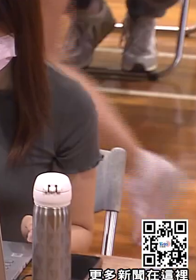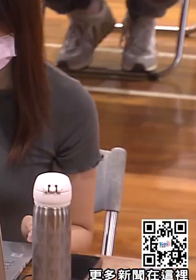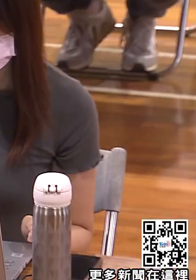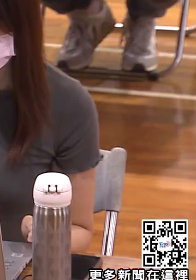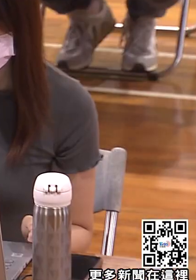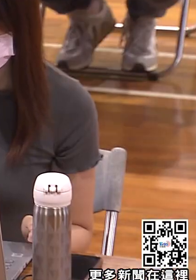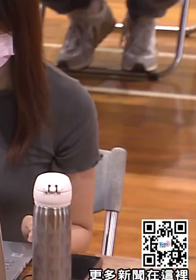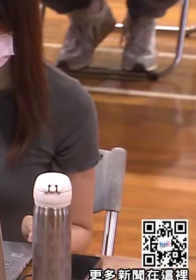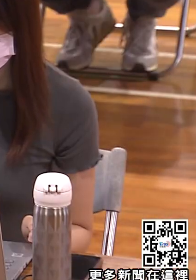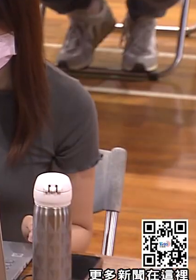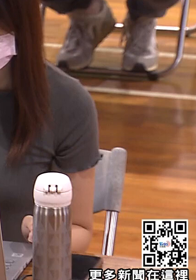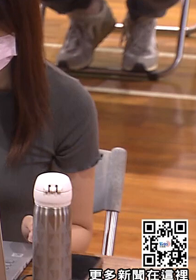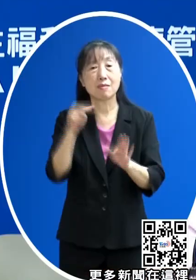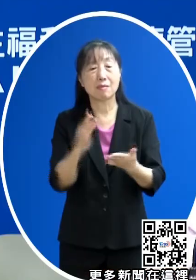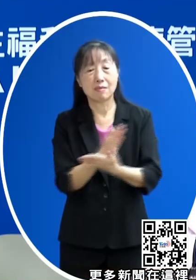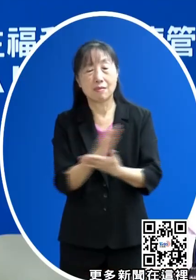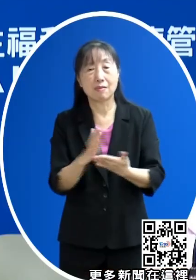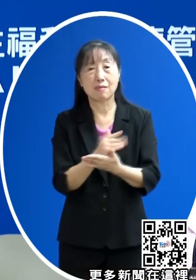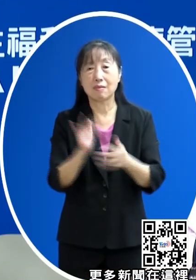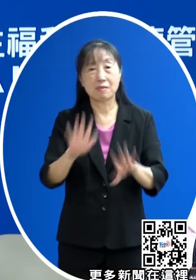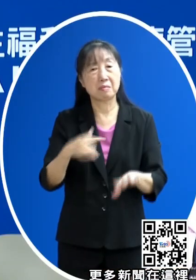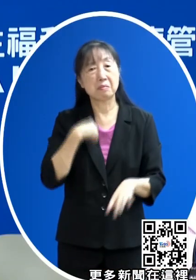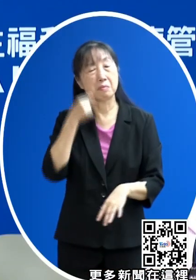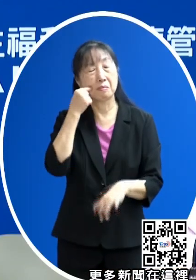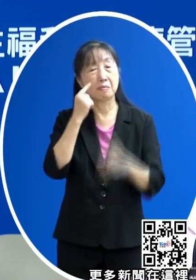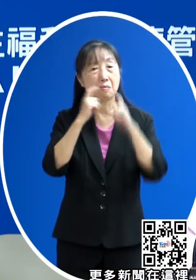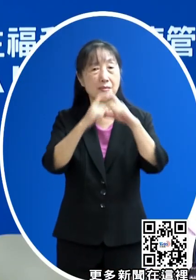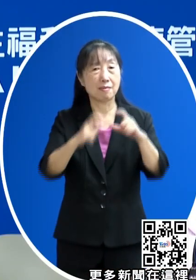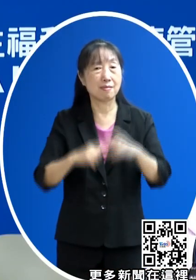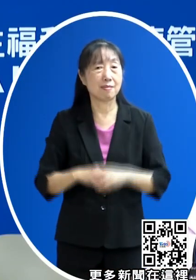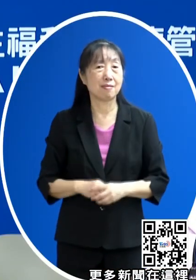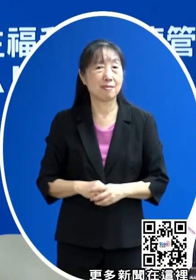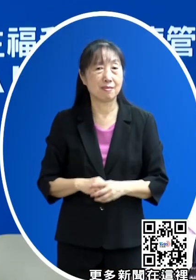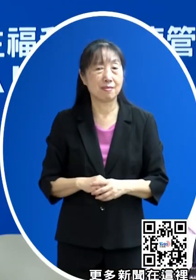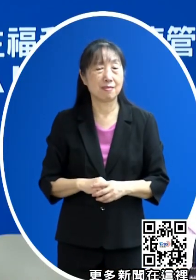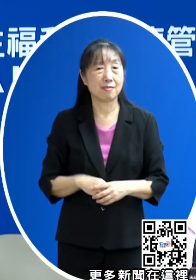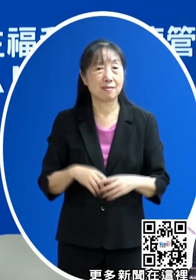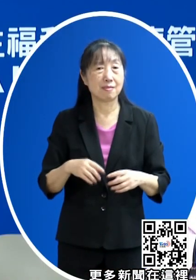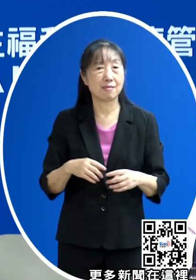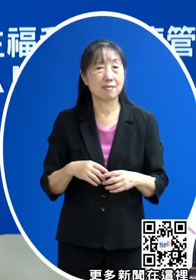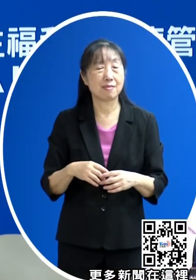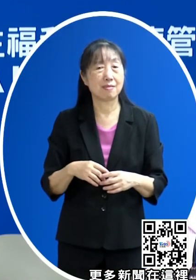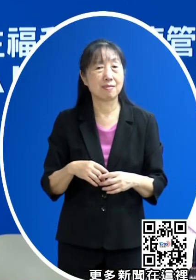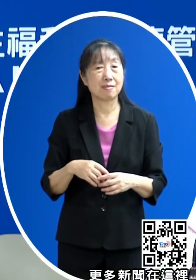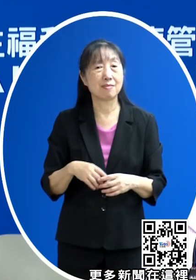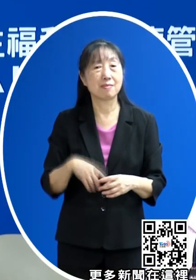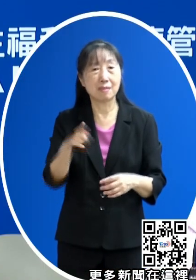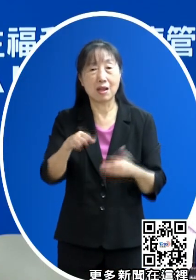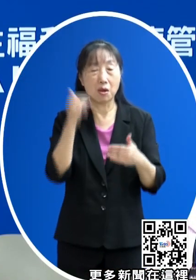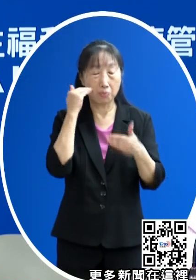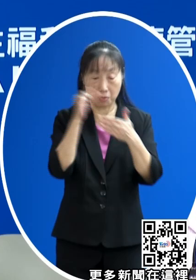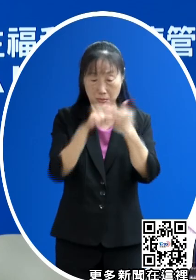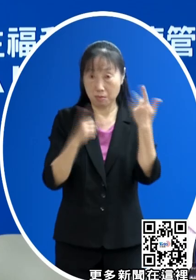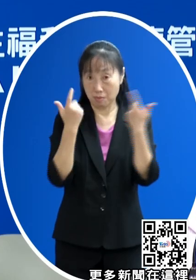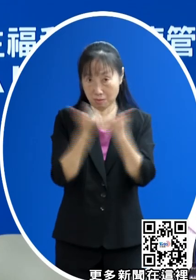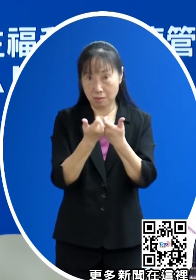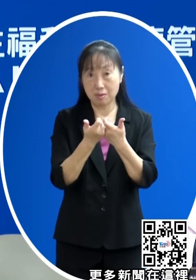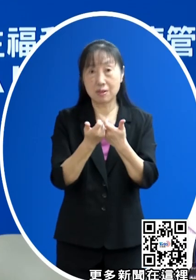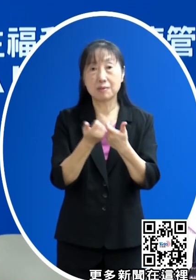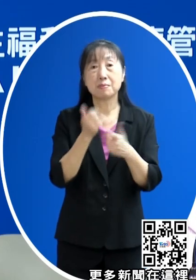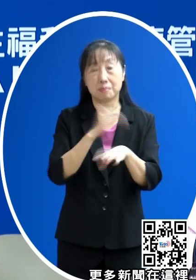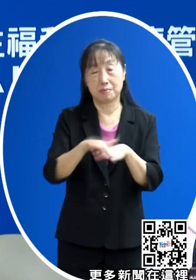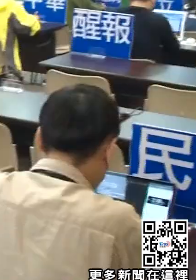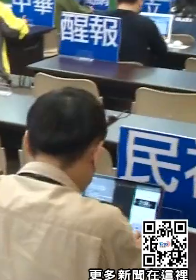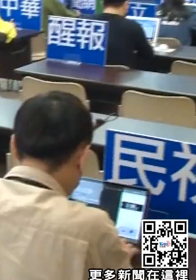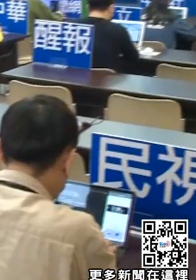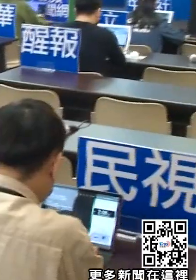变化，都还没有确切时间。 现在没有办法给大家一个时间，那只能说条件到了，那我们就会往这